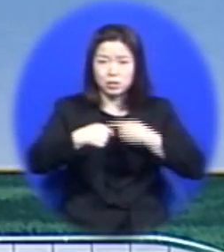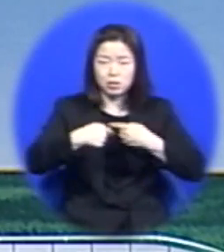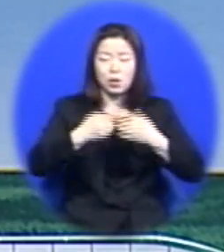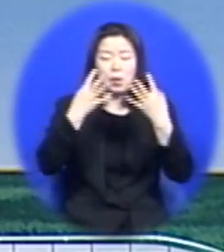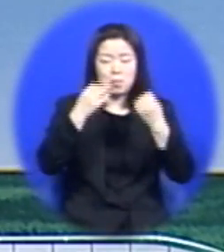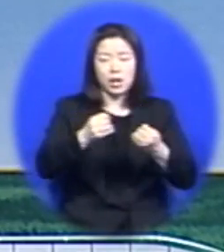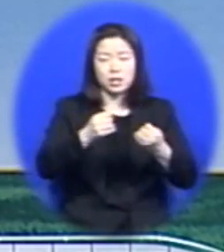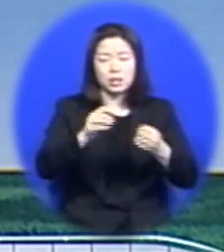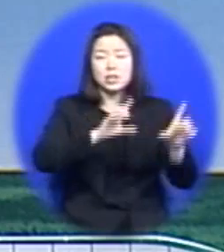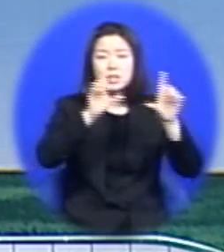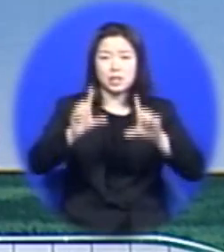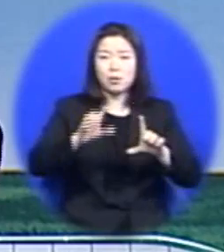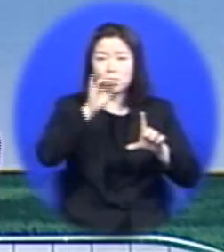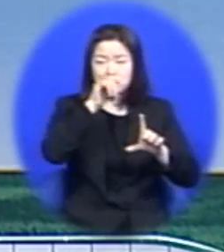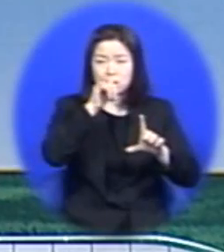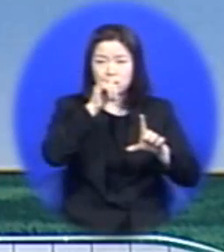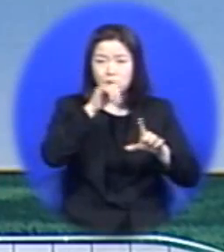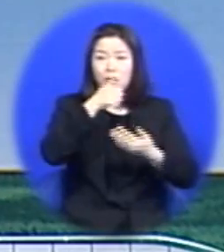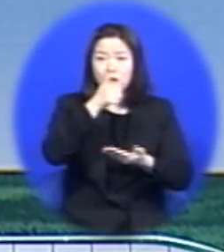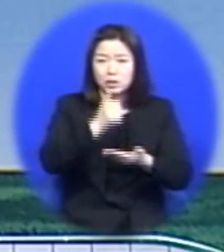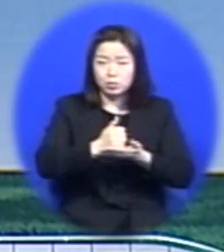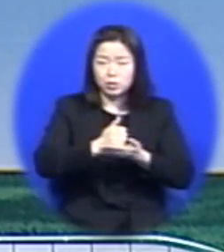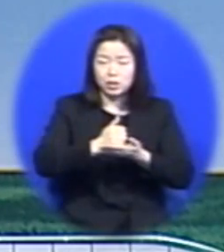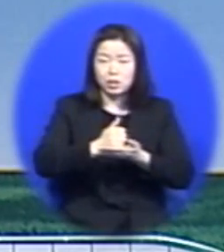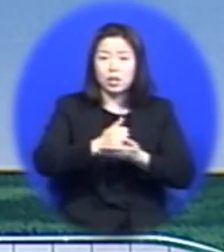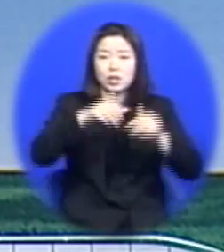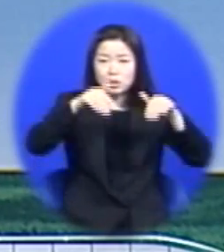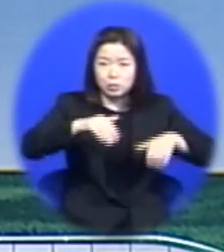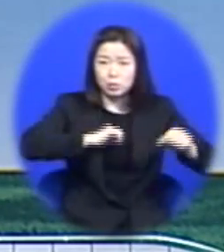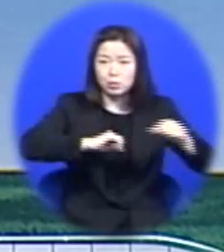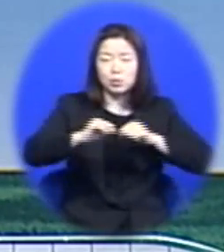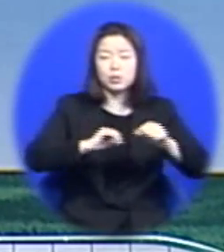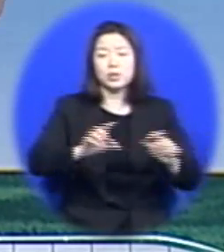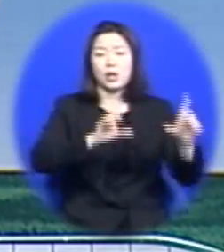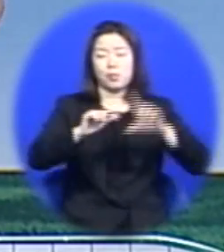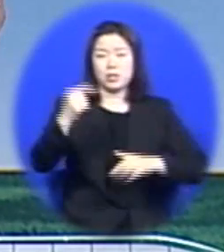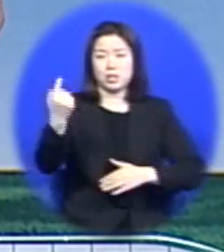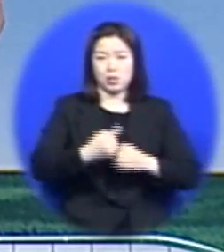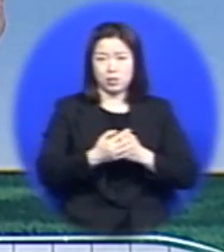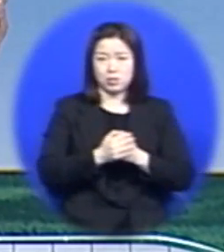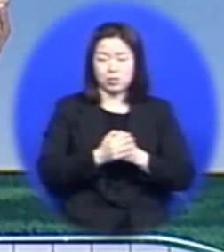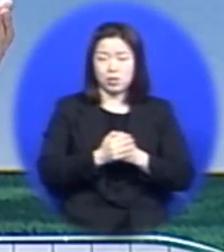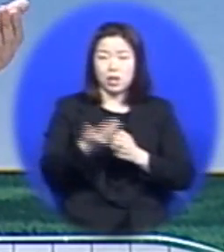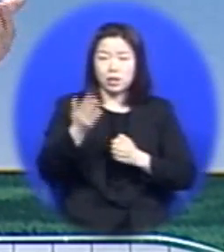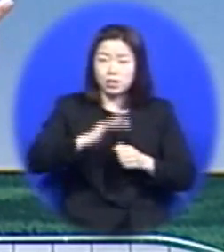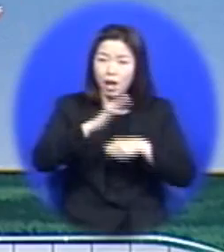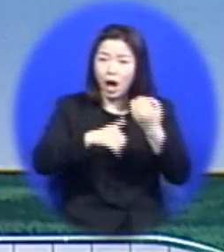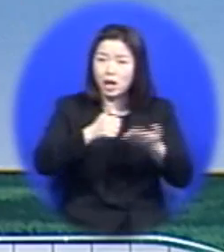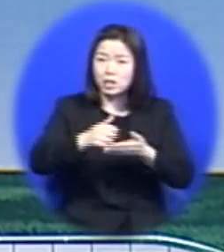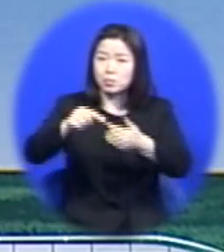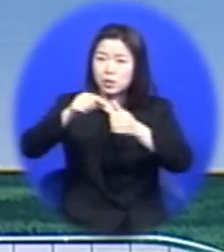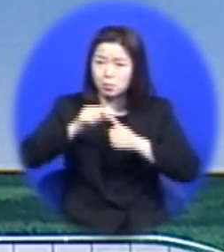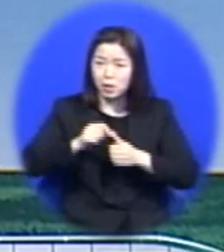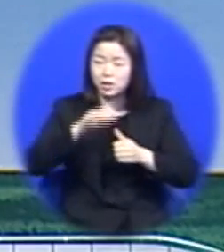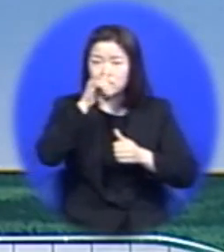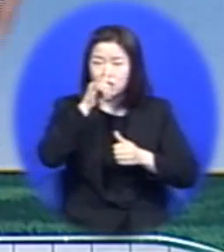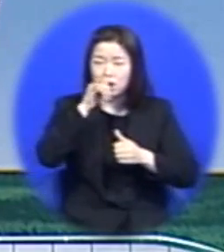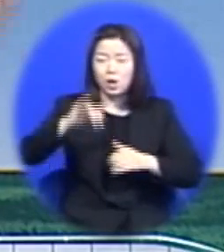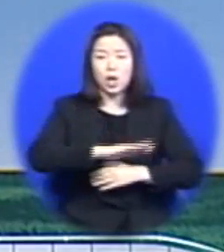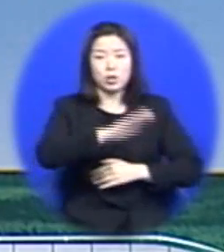살았어요. 죄의 종류를 한 거죠. 하나님이 받아주셨어요. 우리는 다